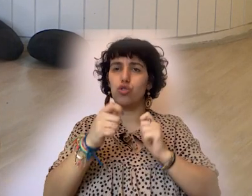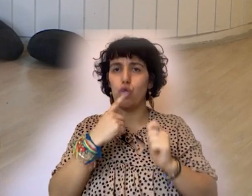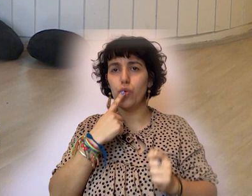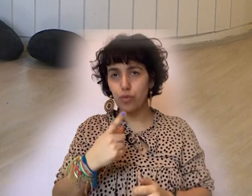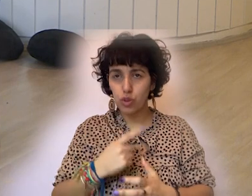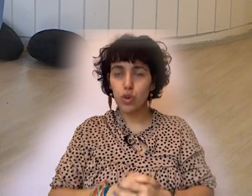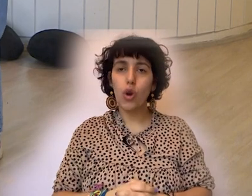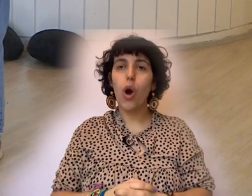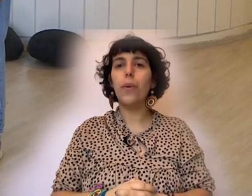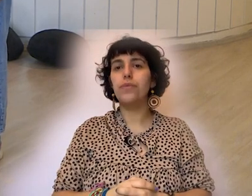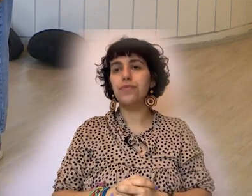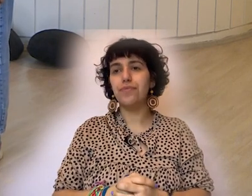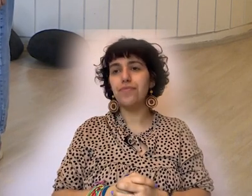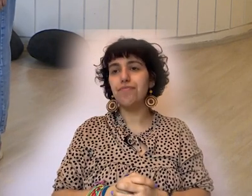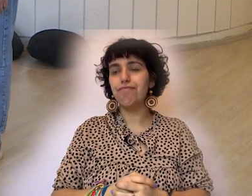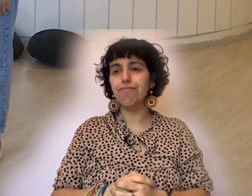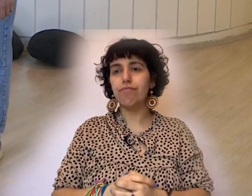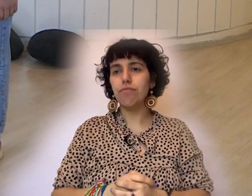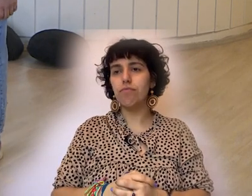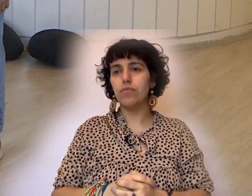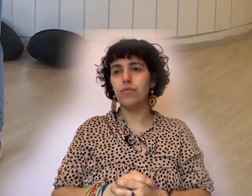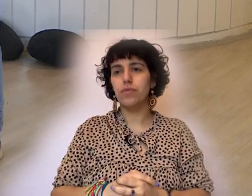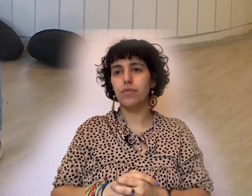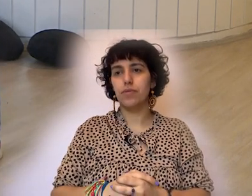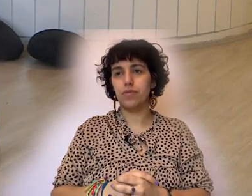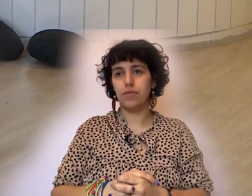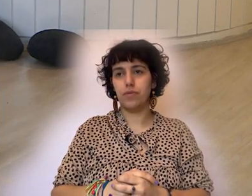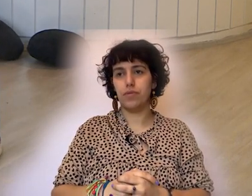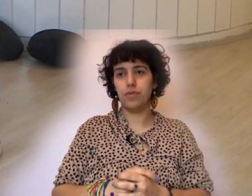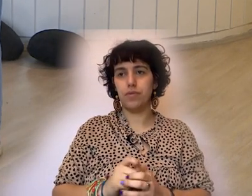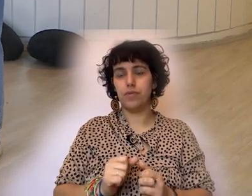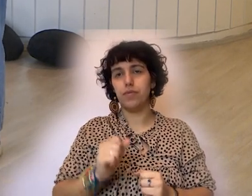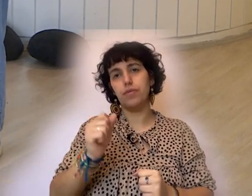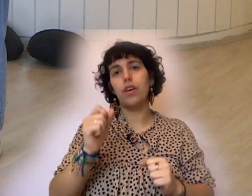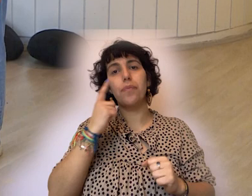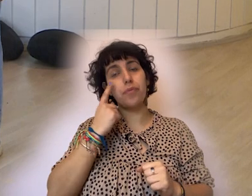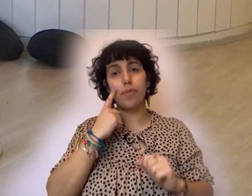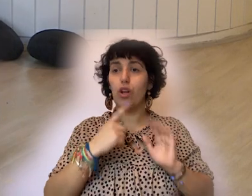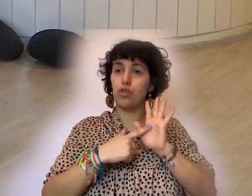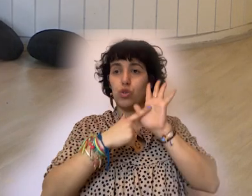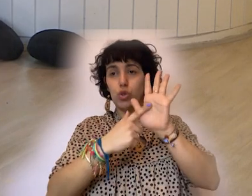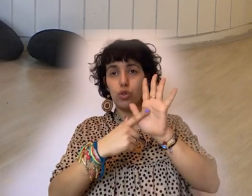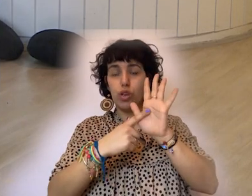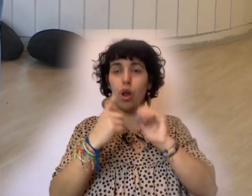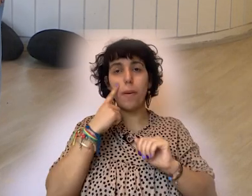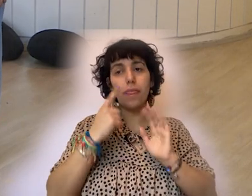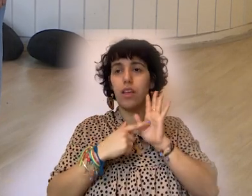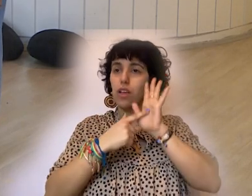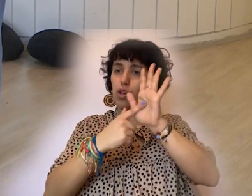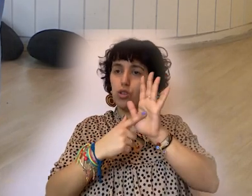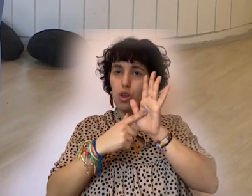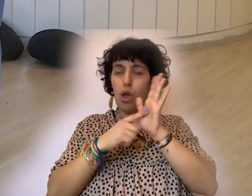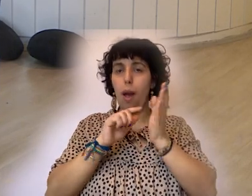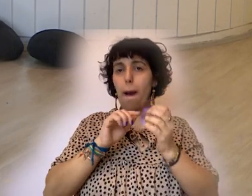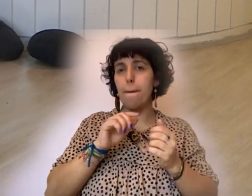aslında kart pozisyondur Yani biz dövüşürken bacağımızı geriye alırız burada oradan gelen bir teknik aslında bir yalnız geri